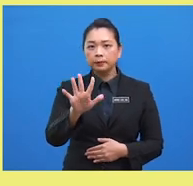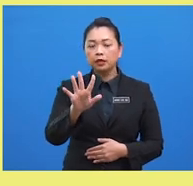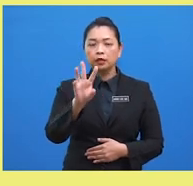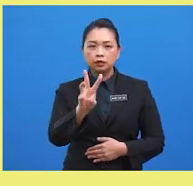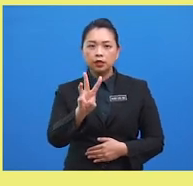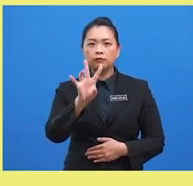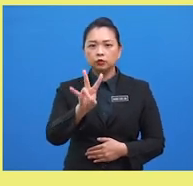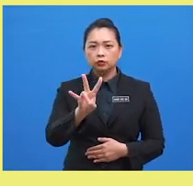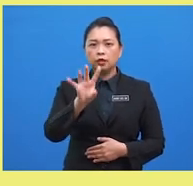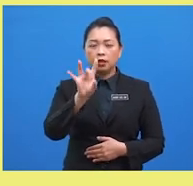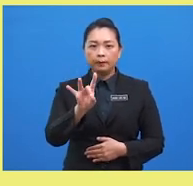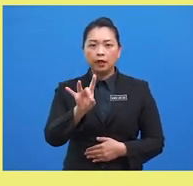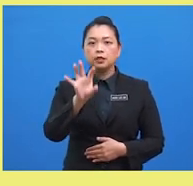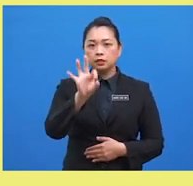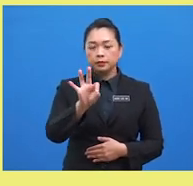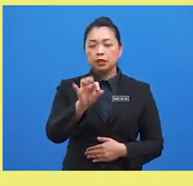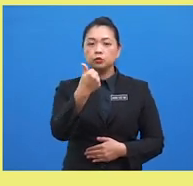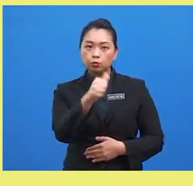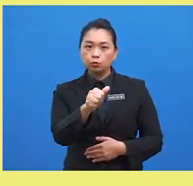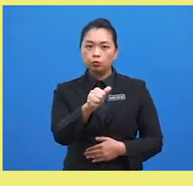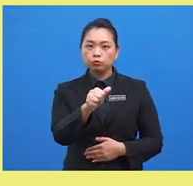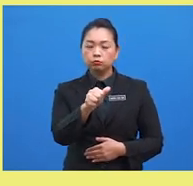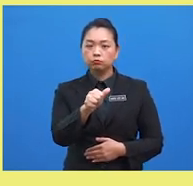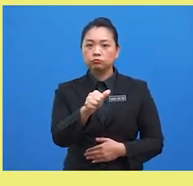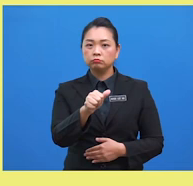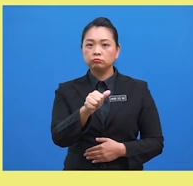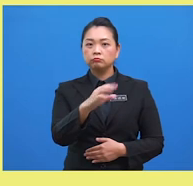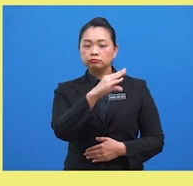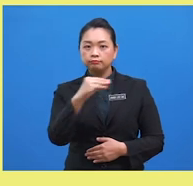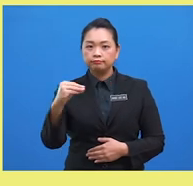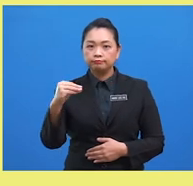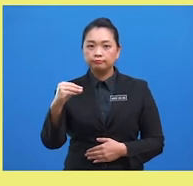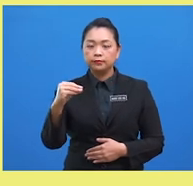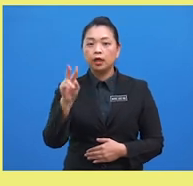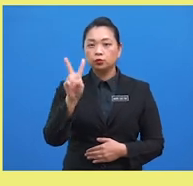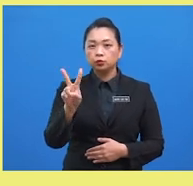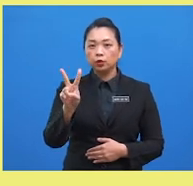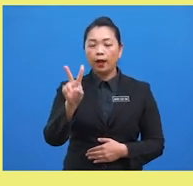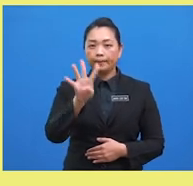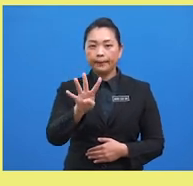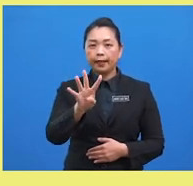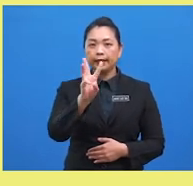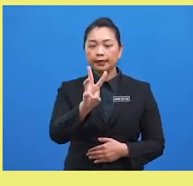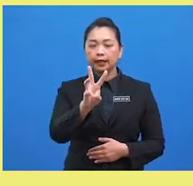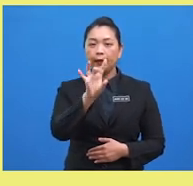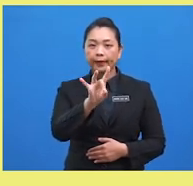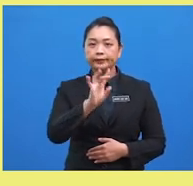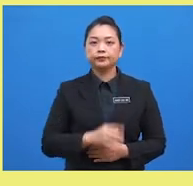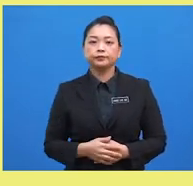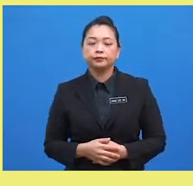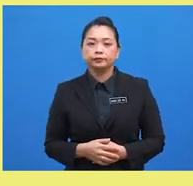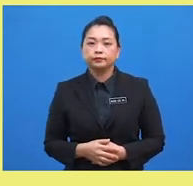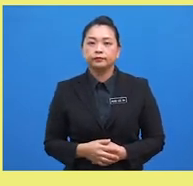7, 8, 9, 10 dan set 2, 4, 6,